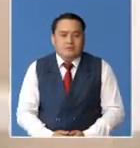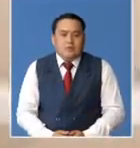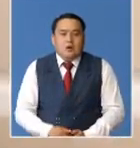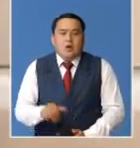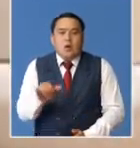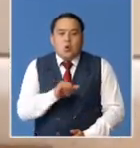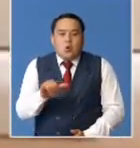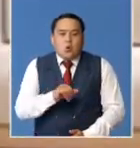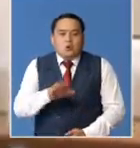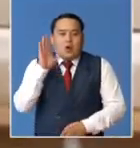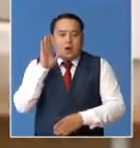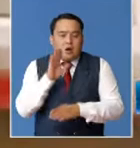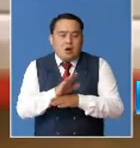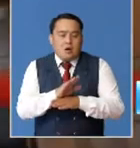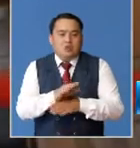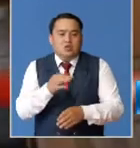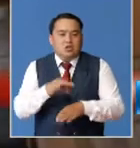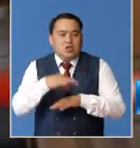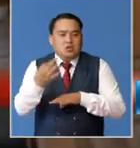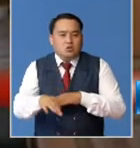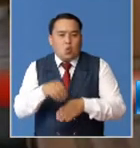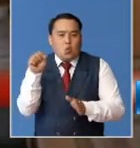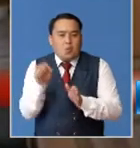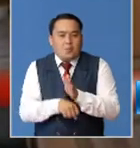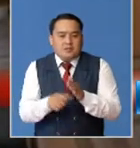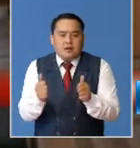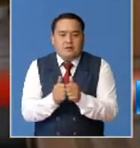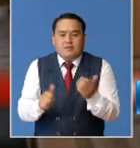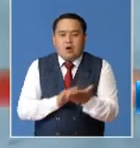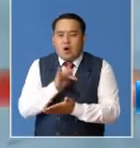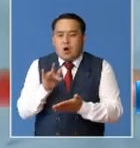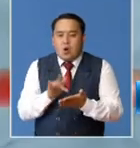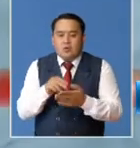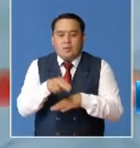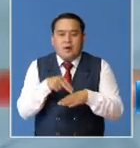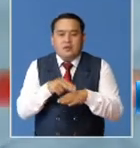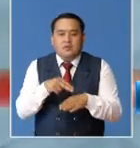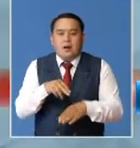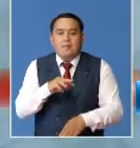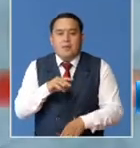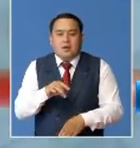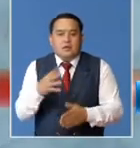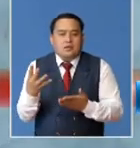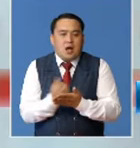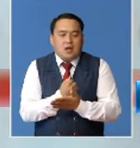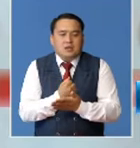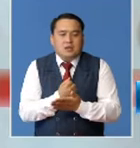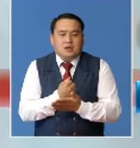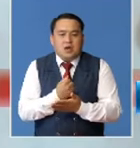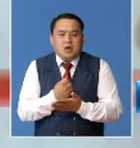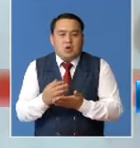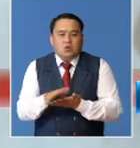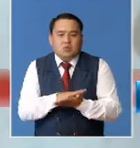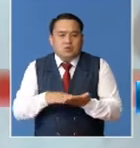Уральске огласили приговор по делу о жестоком убийстве неподалеку от городского УВД. В середине марта там нашли истерзанное